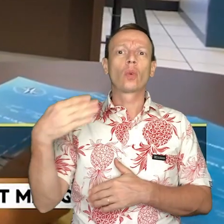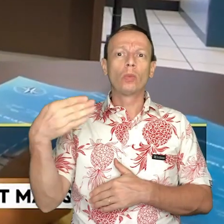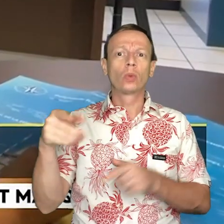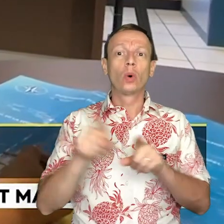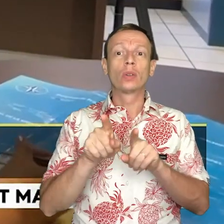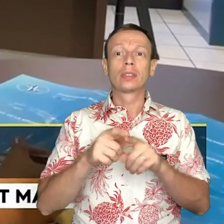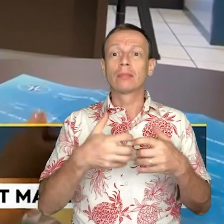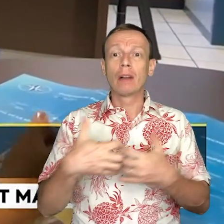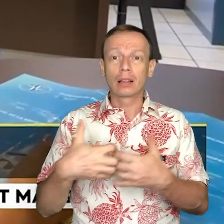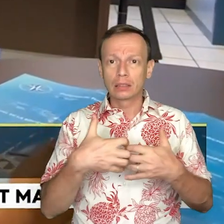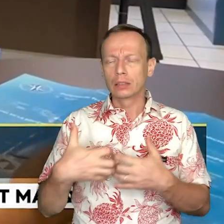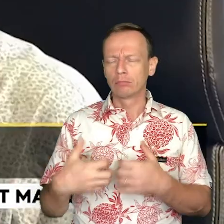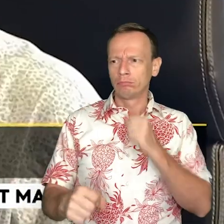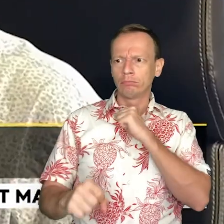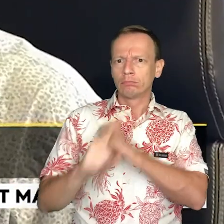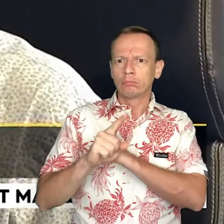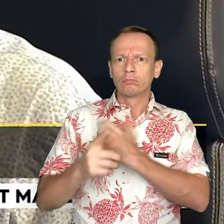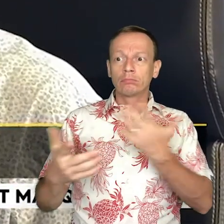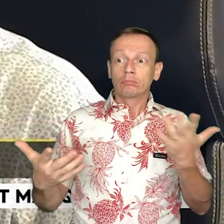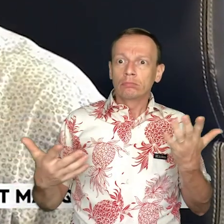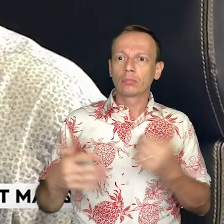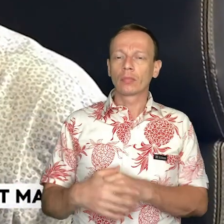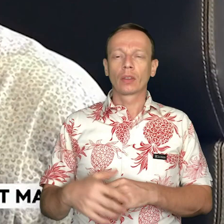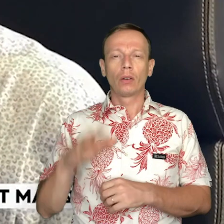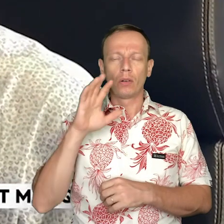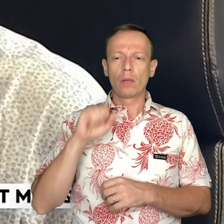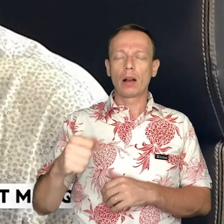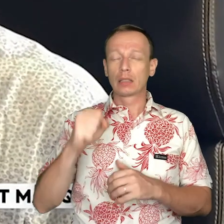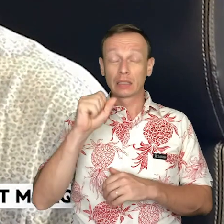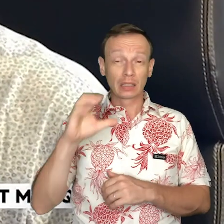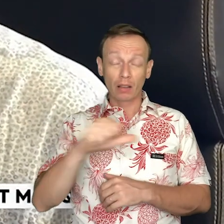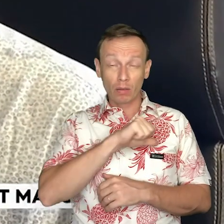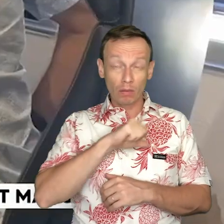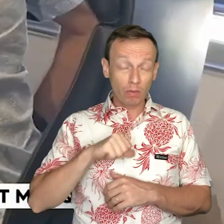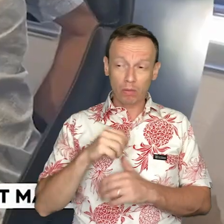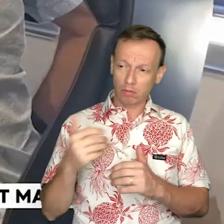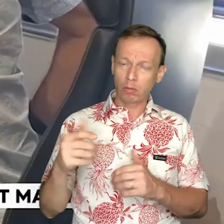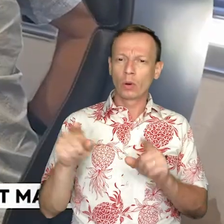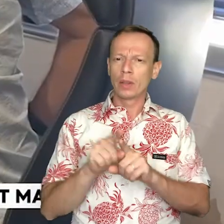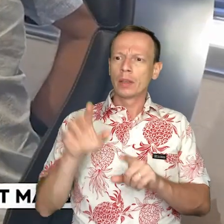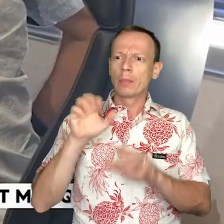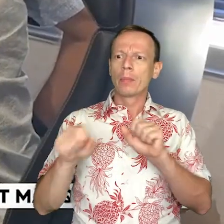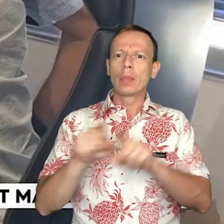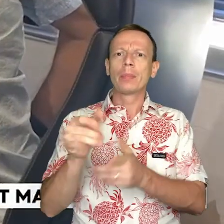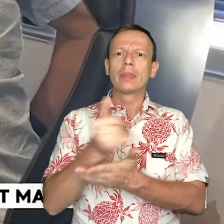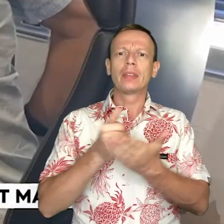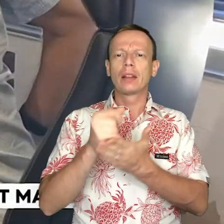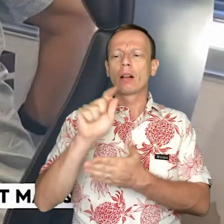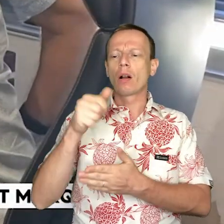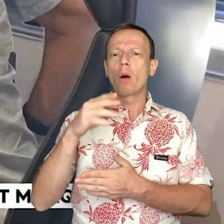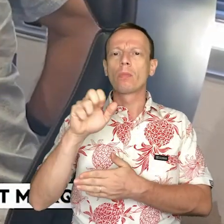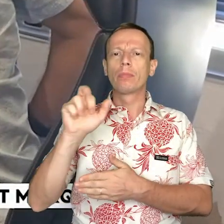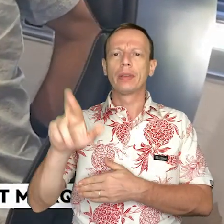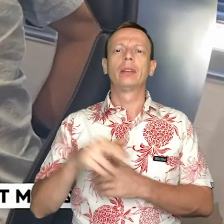îles Tuamotu et aux Marquises, un phénomène jamais mesuré dans l'archipel, une sécheresse relative remarquée également aux îles